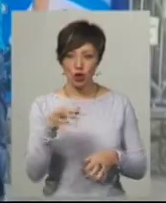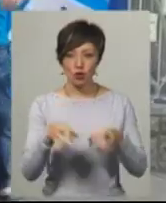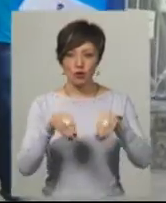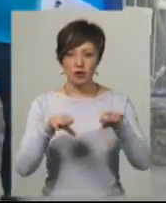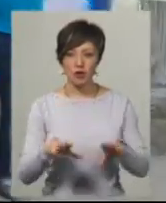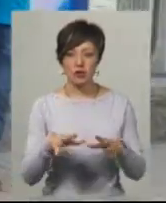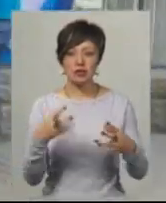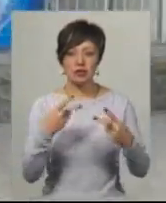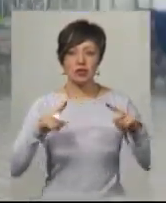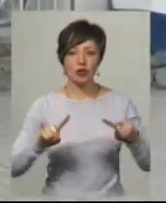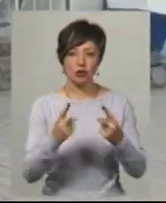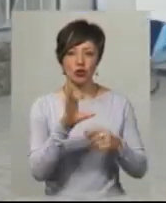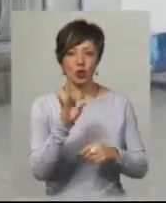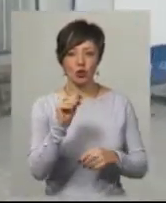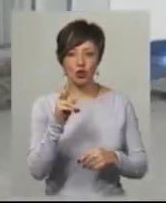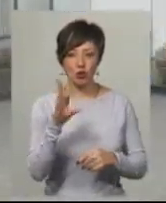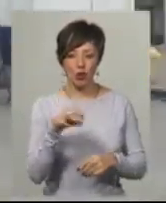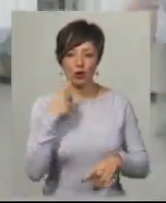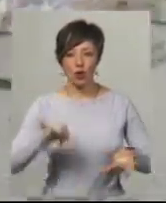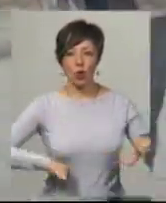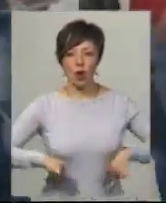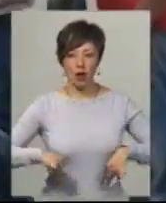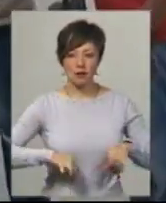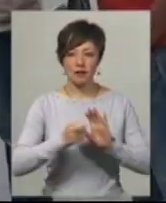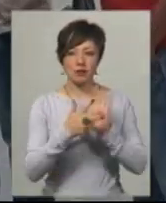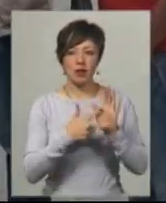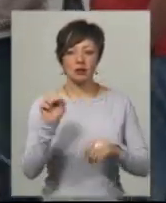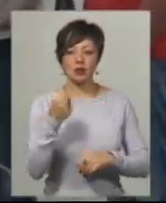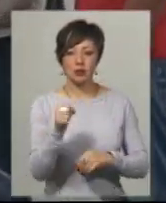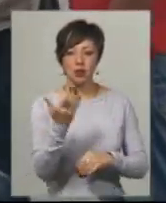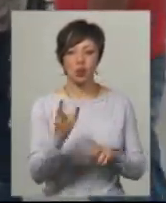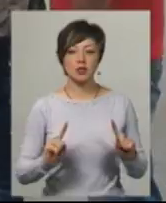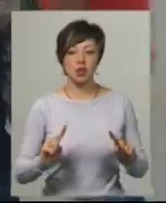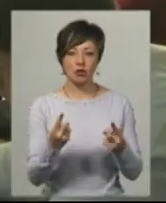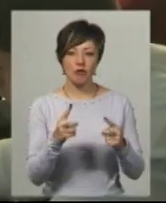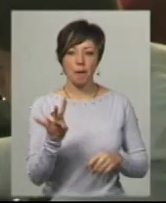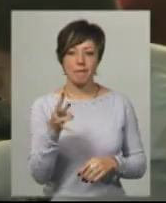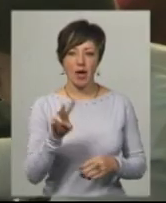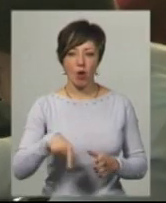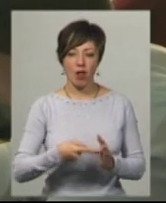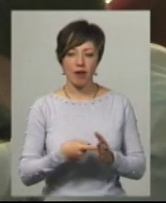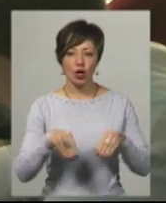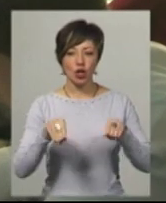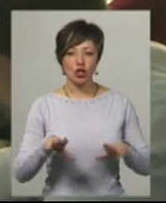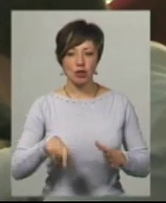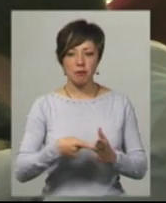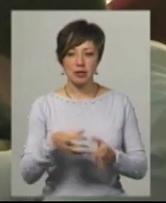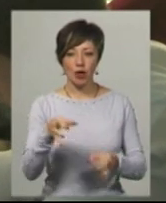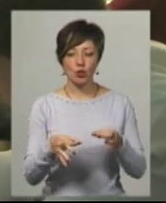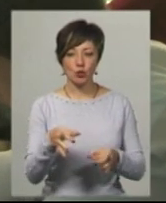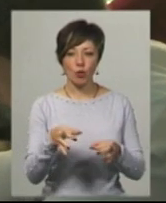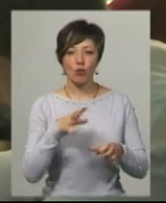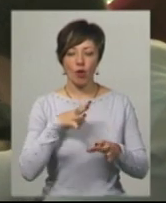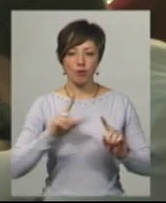постанову заарештувати Сороченко. Йому інкриминують хуліганство. 18 серпня його заарештували у Миколаєві. Рішенням Хмельницького міськрайонного суду